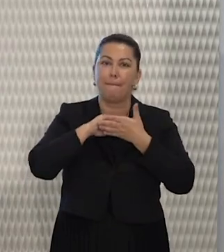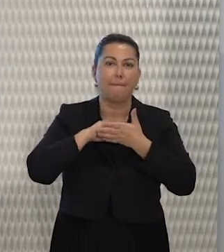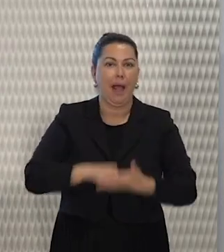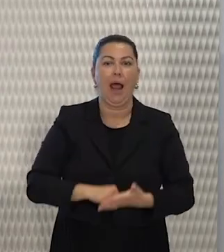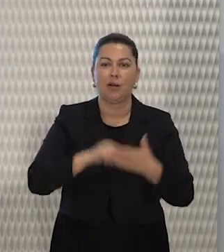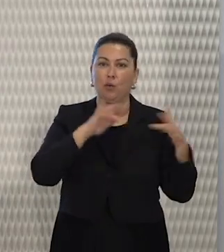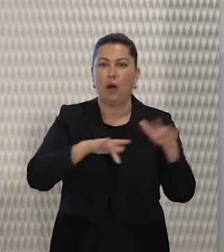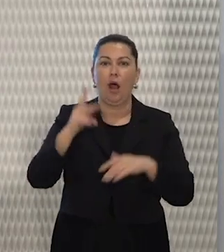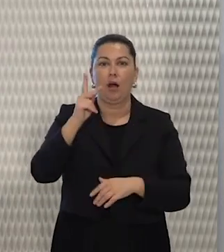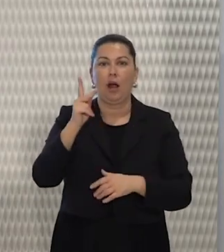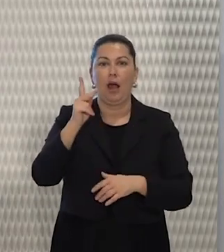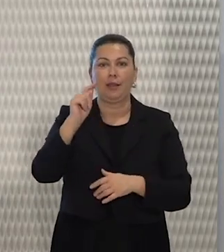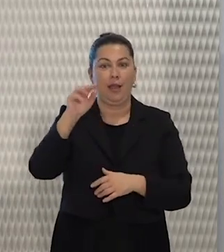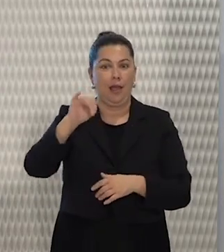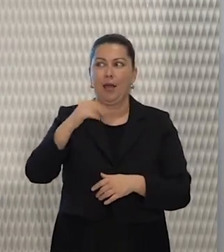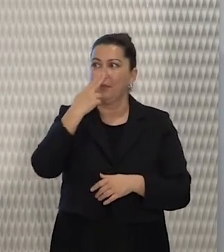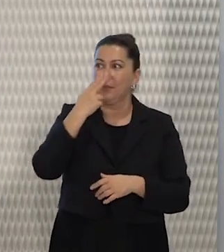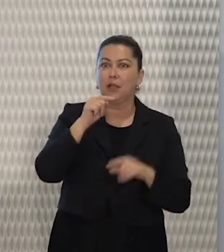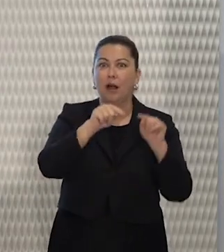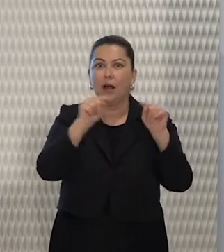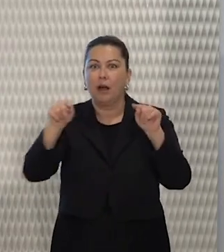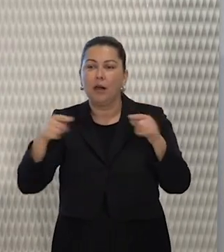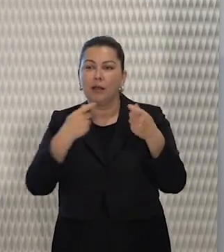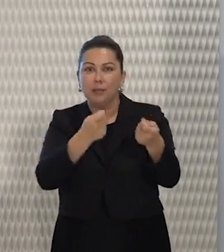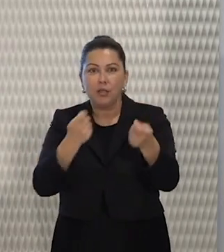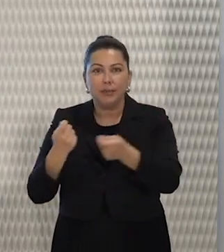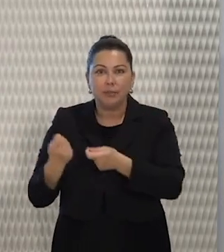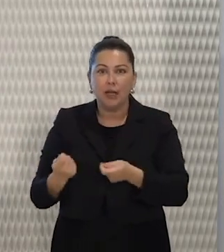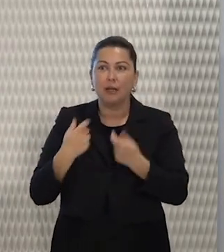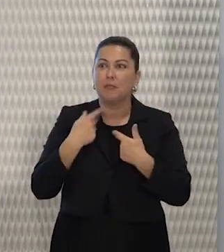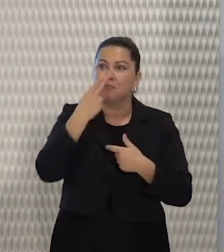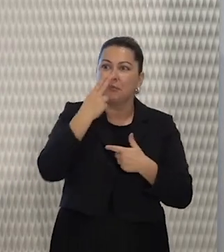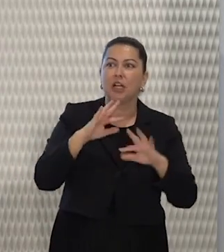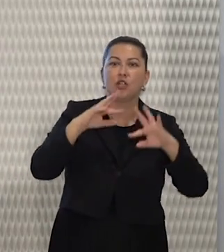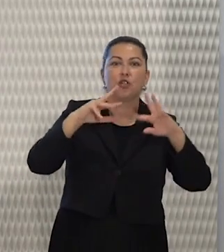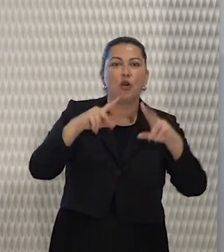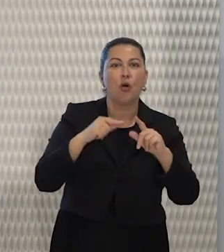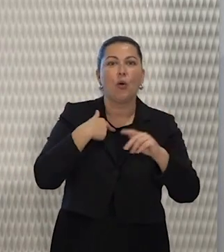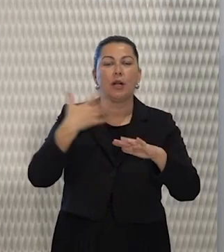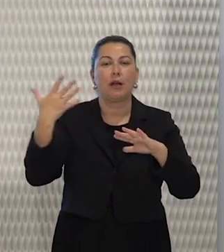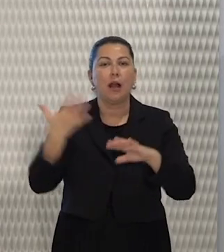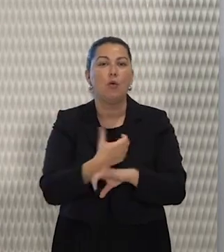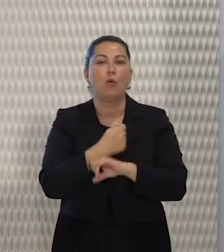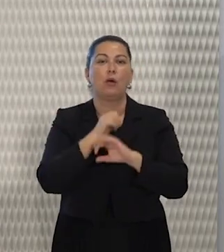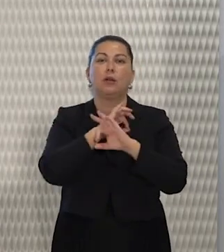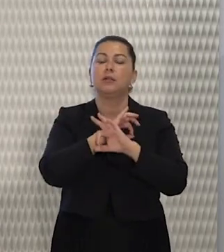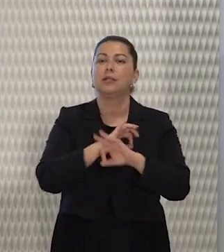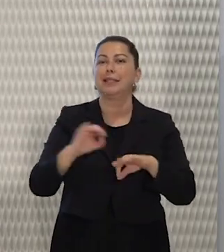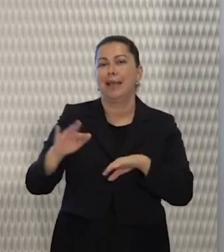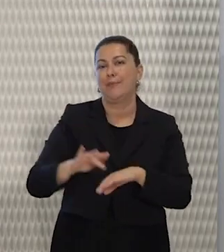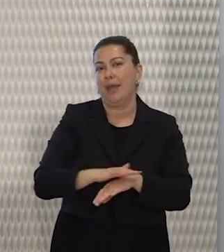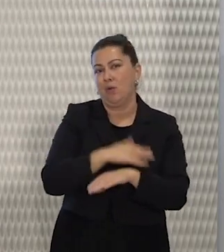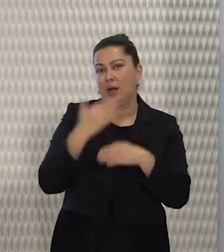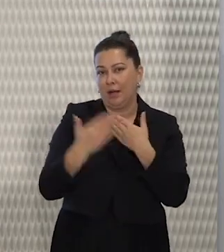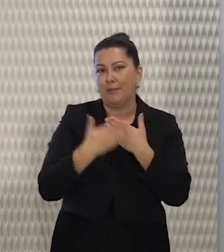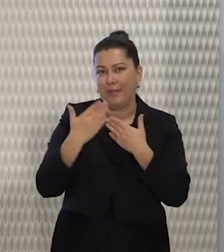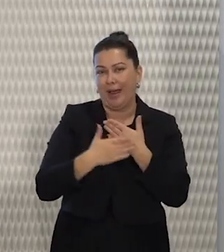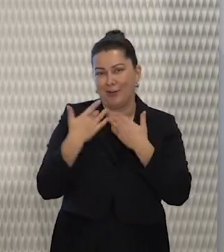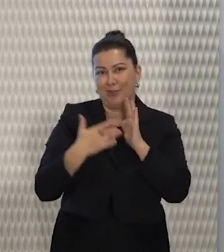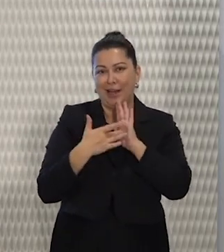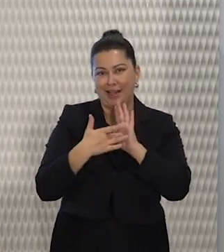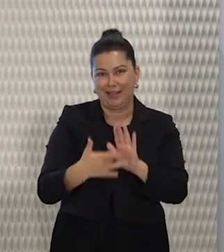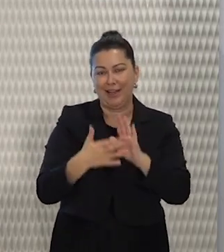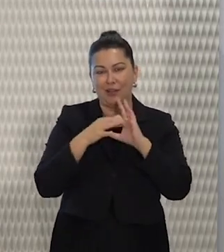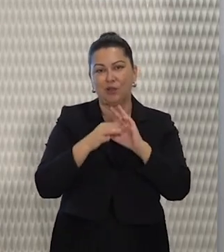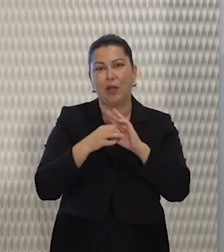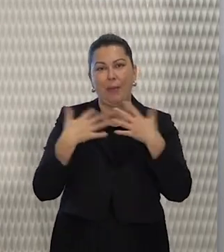alles passiert. Ich hätte gesehen schöne, gelungene und auch sehr berührende Beispiele